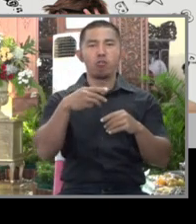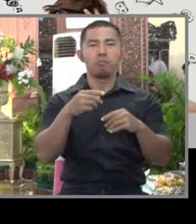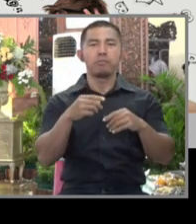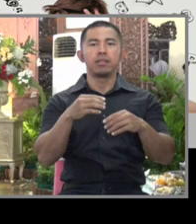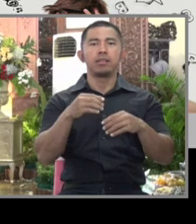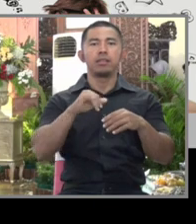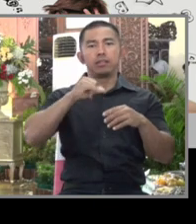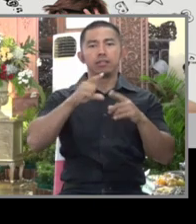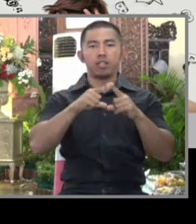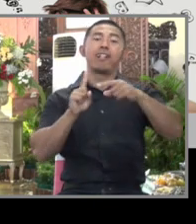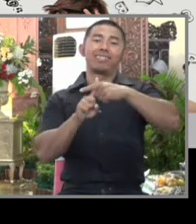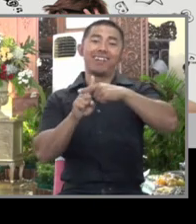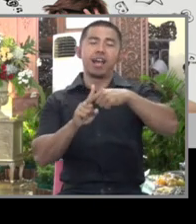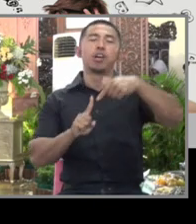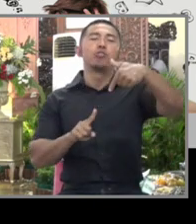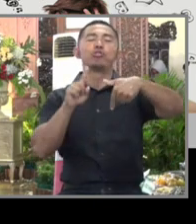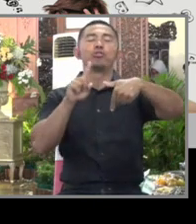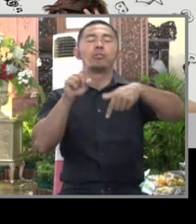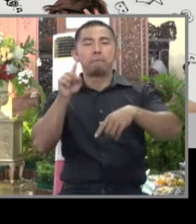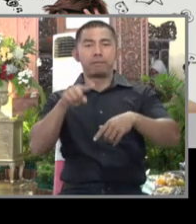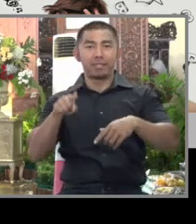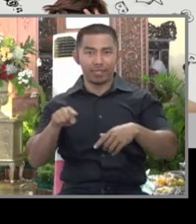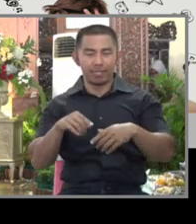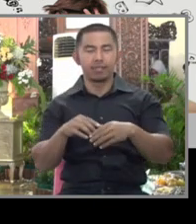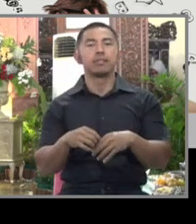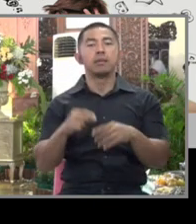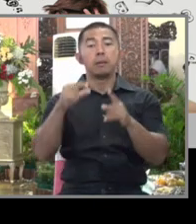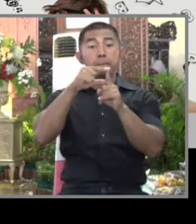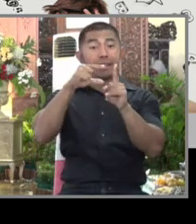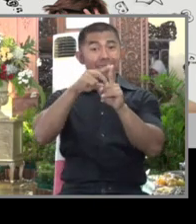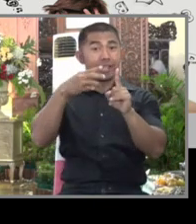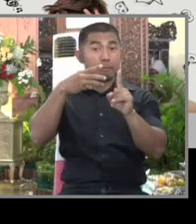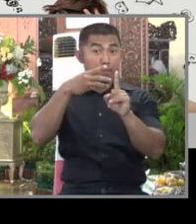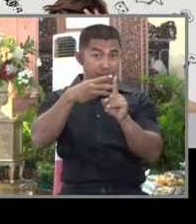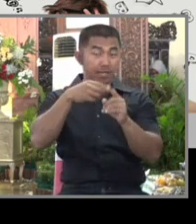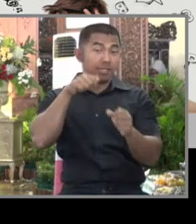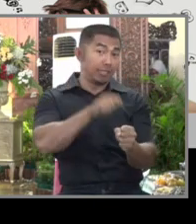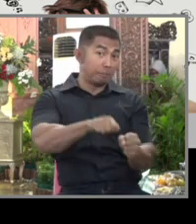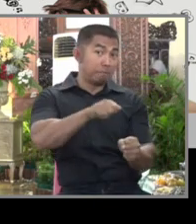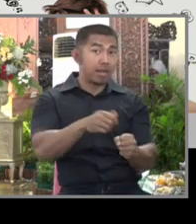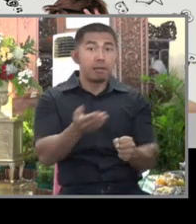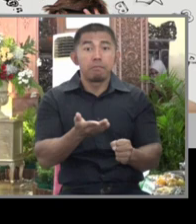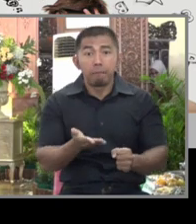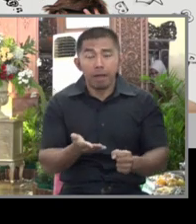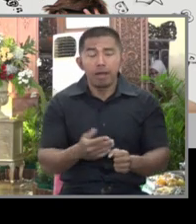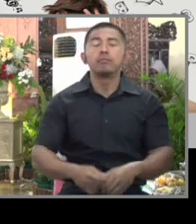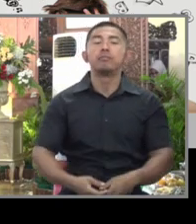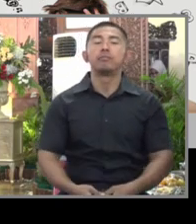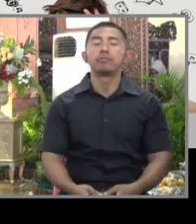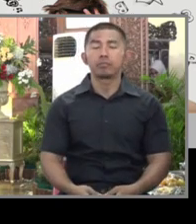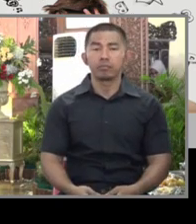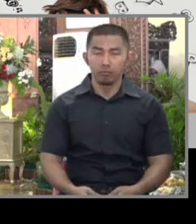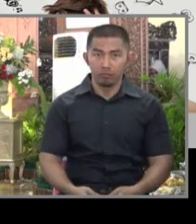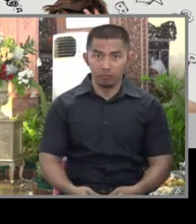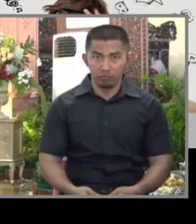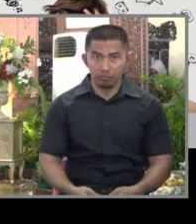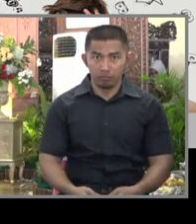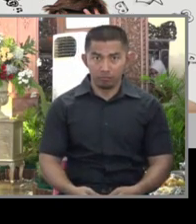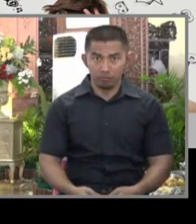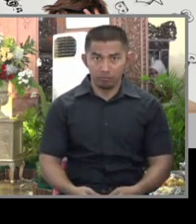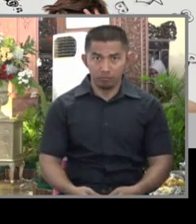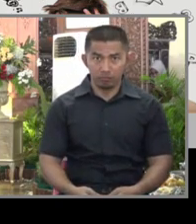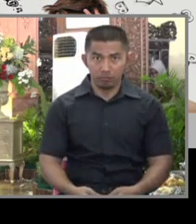7%. Jadi secara nominal PDRB Kabupaten Jepara atas dasar harga